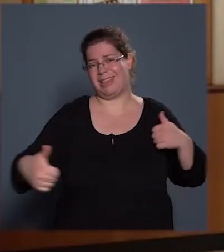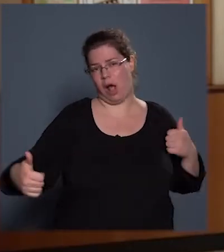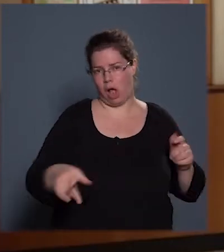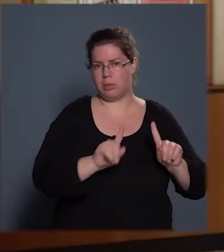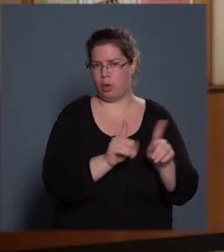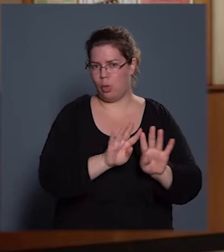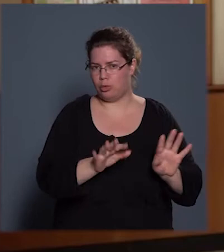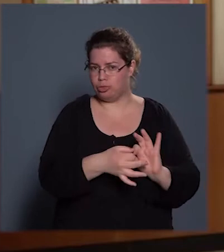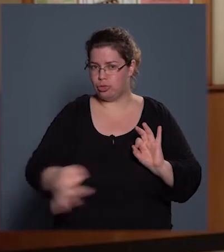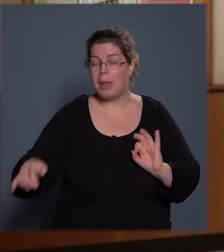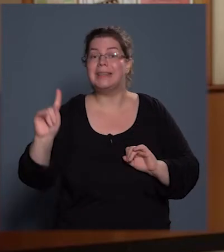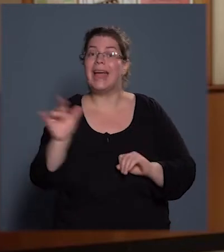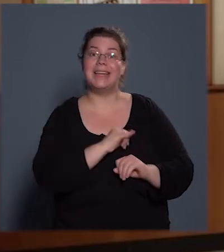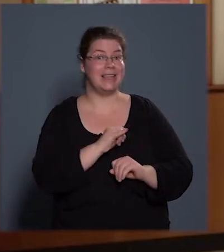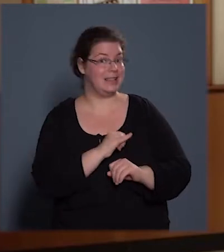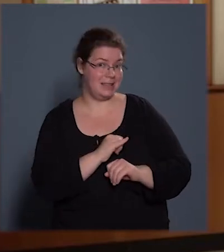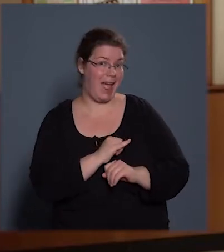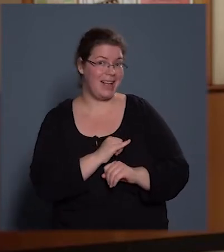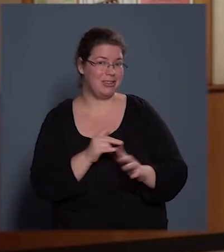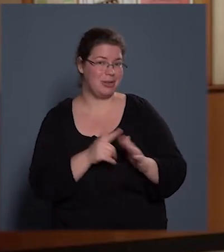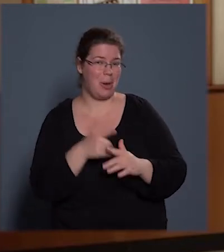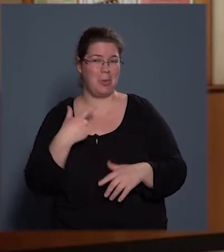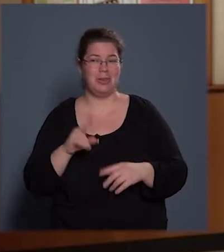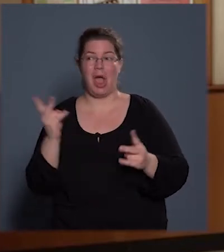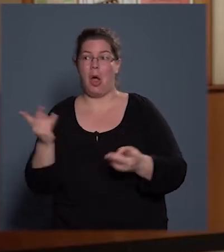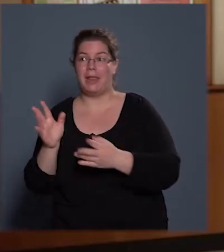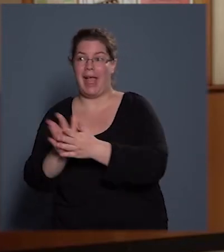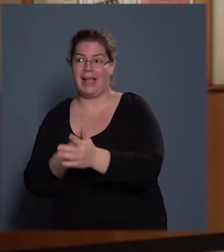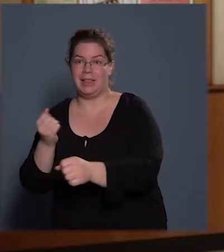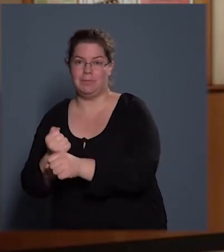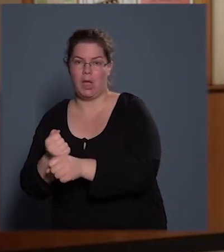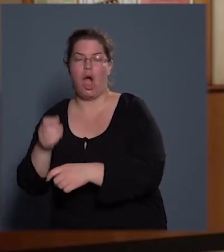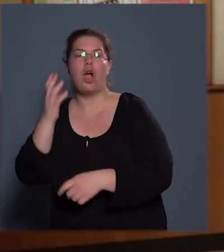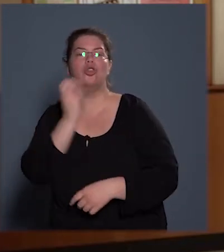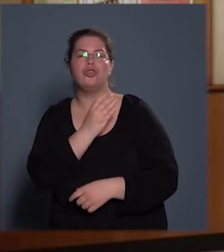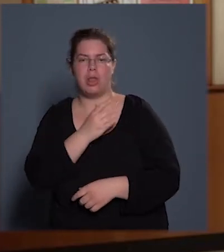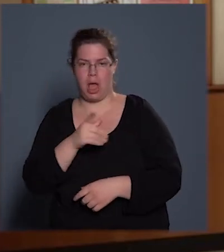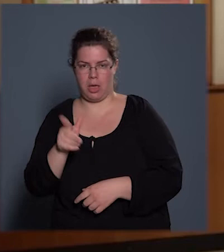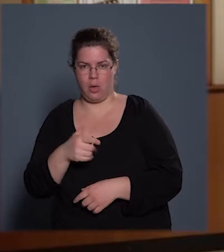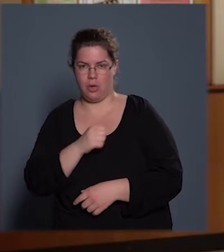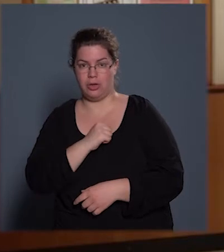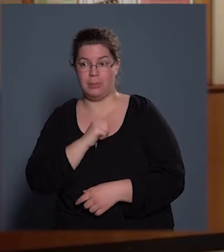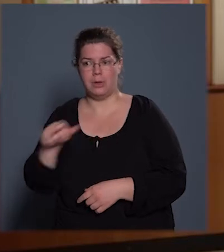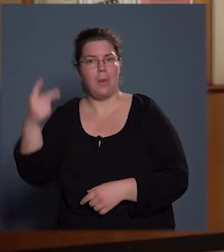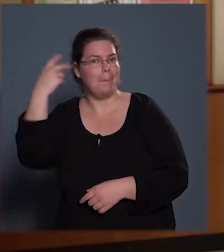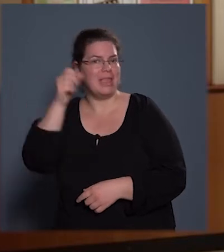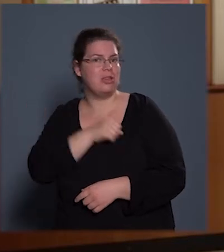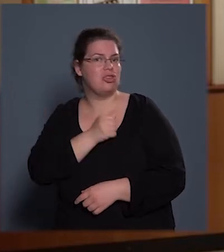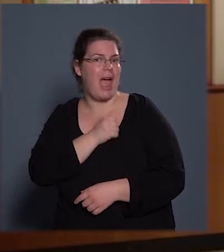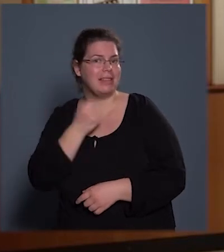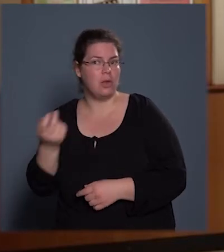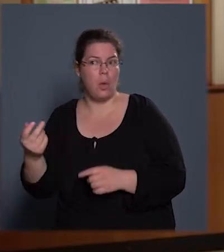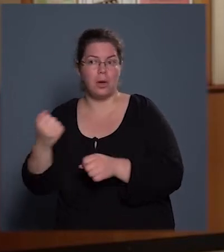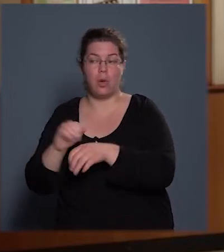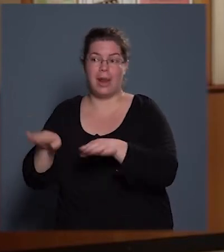de érdekes dolog volt, ahol elkezdtem dolgozni a Kossuth Lajos gimnáziumban. Ott Megyes Sándor kollégám szemben